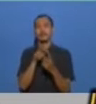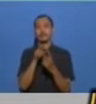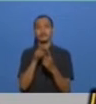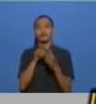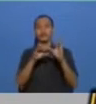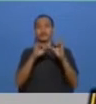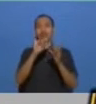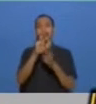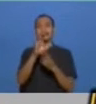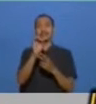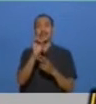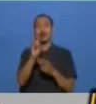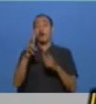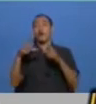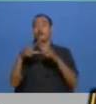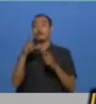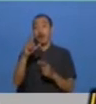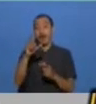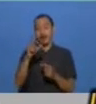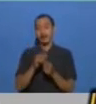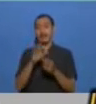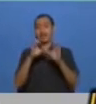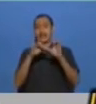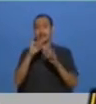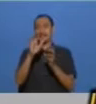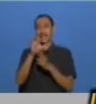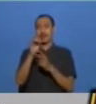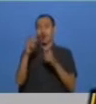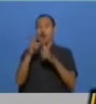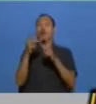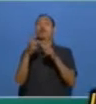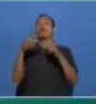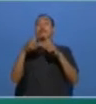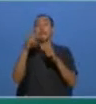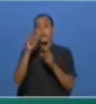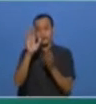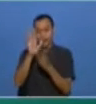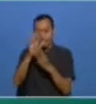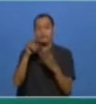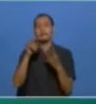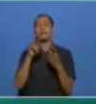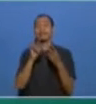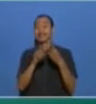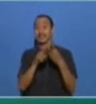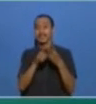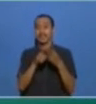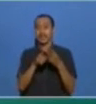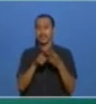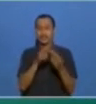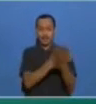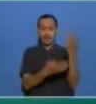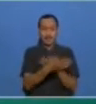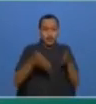kita dapatkan khusus untuk saudara-saudara kita disabilitas yang merupakan hibah dari Arab Saudi, ini